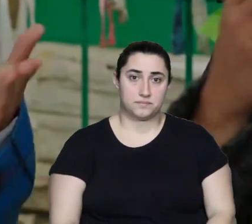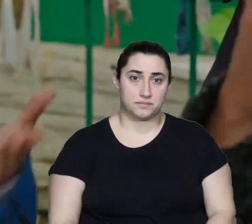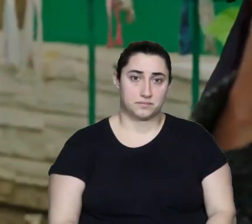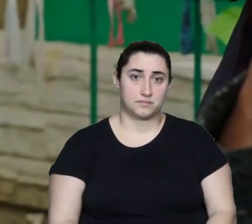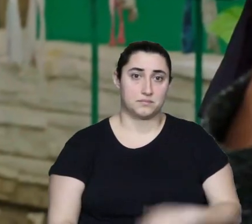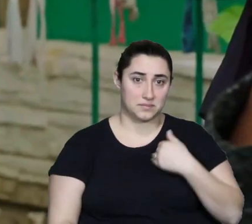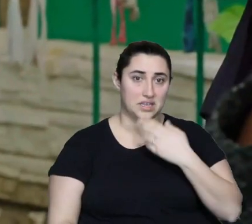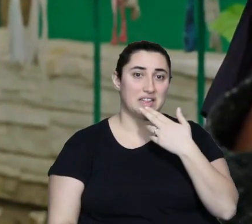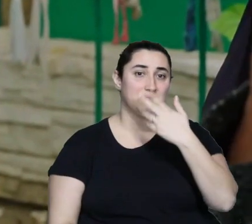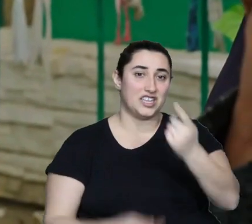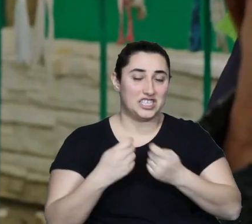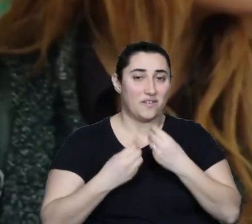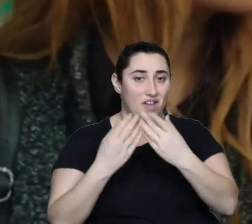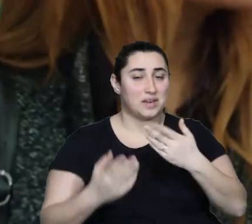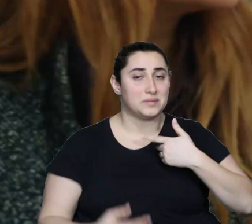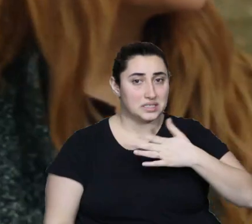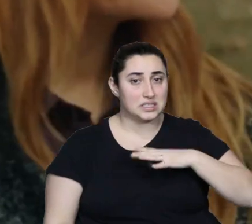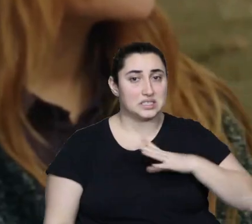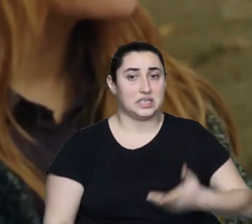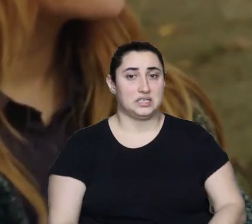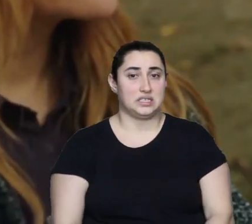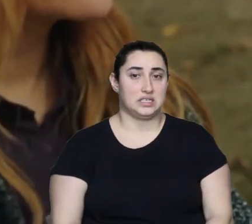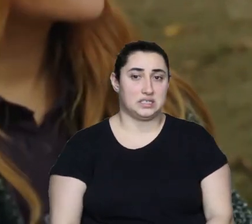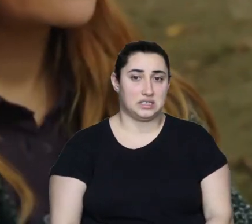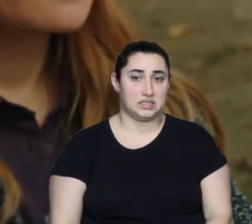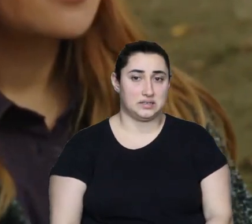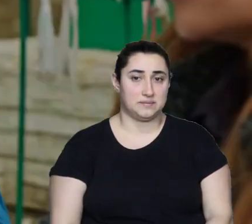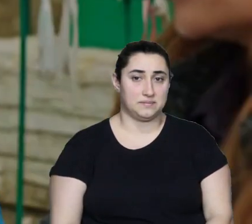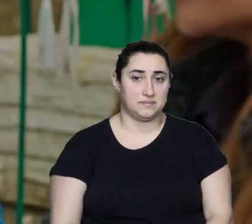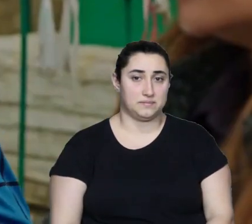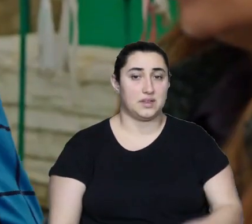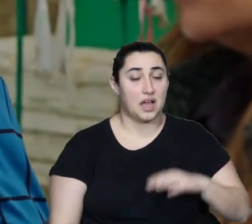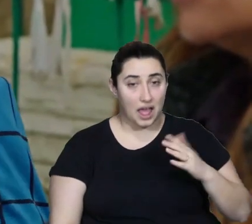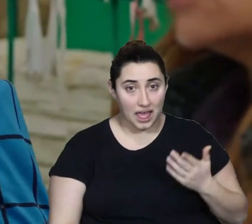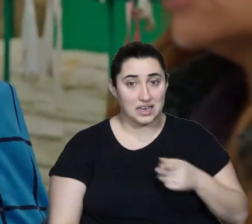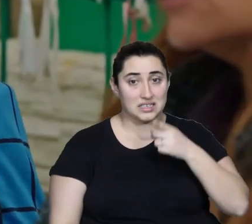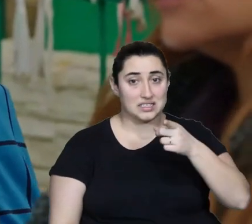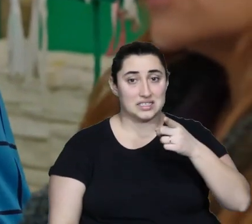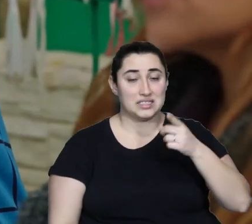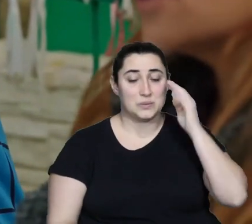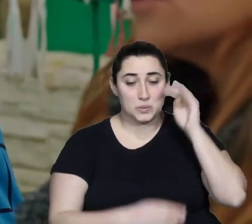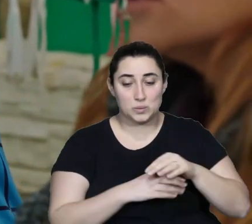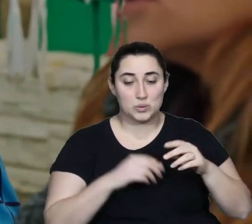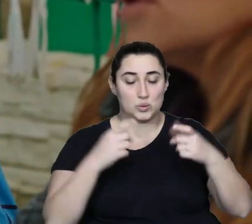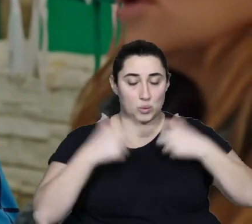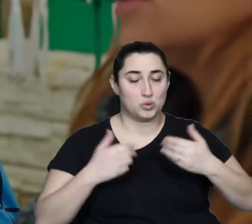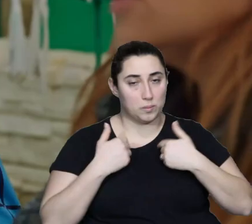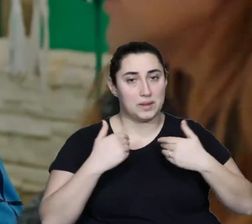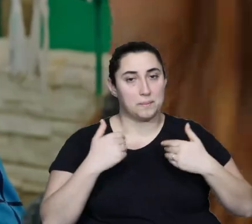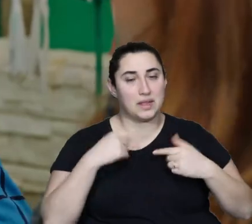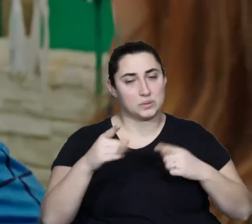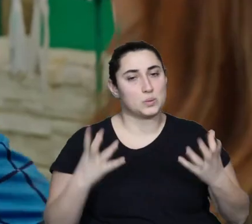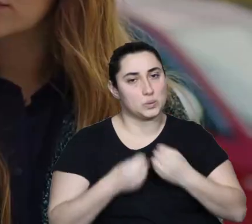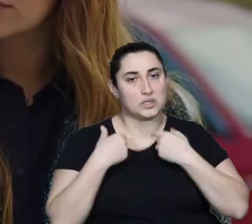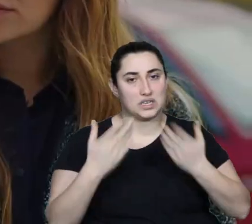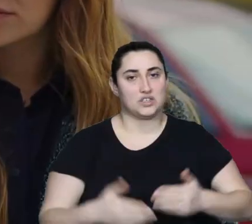de hanımefendinin işini halletmek... Tabii isteriz ya. Madem ki sizi bu duruma ben soktum, ben de çıkaracağım.